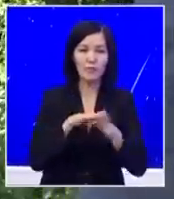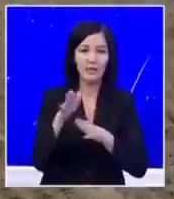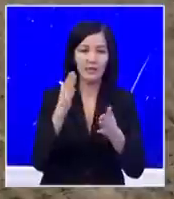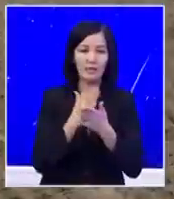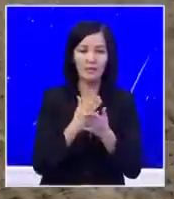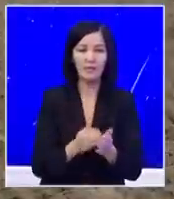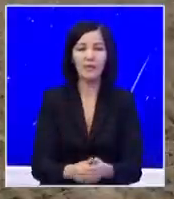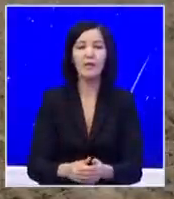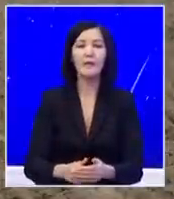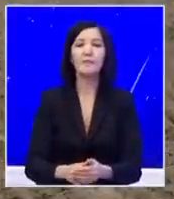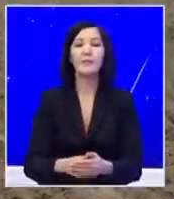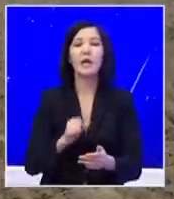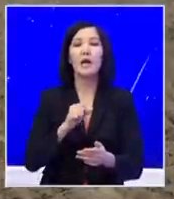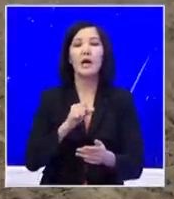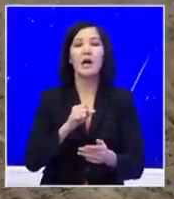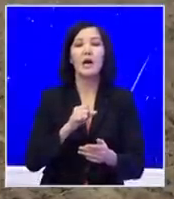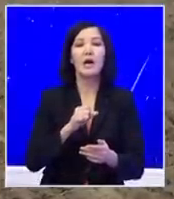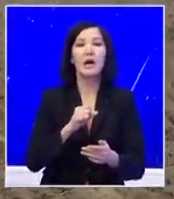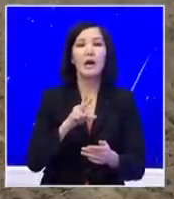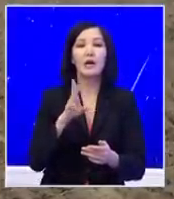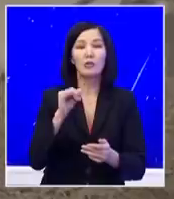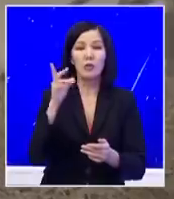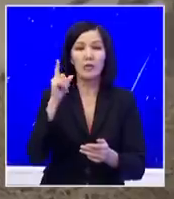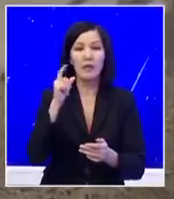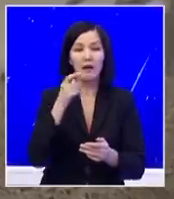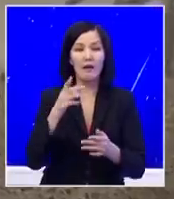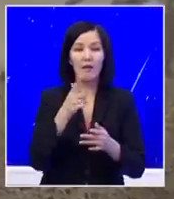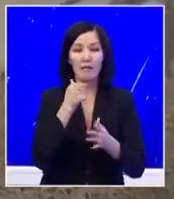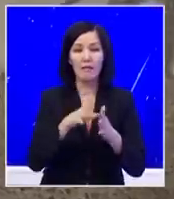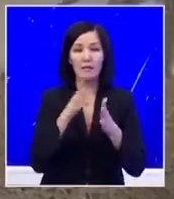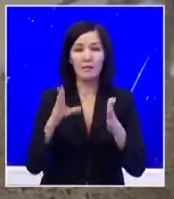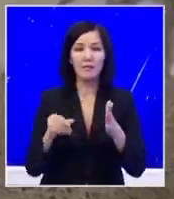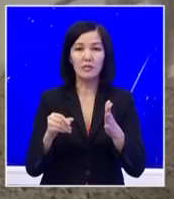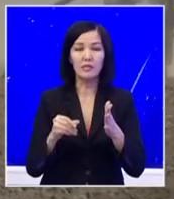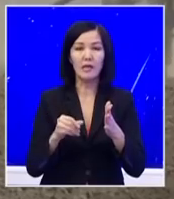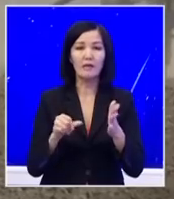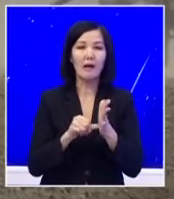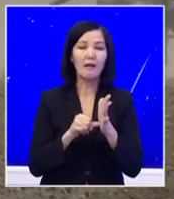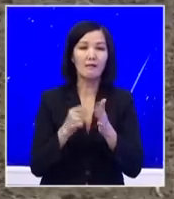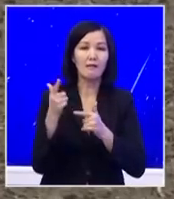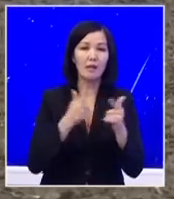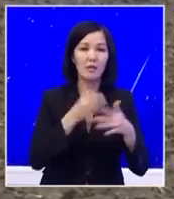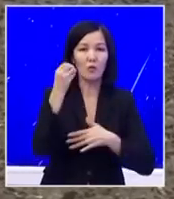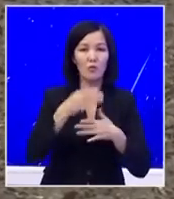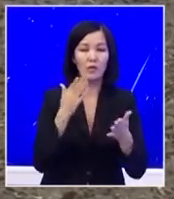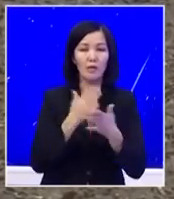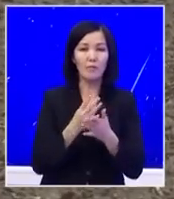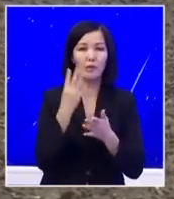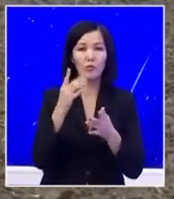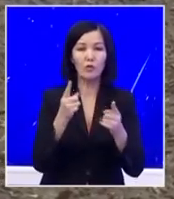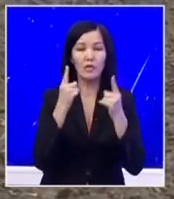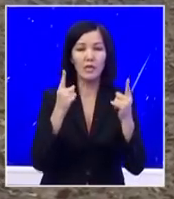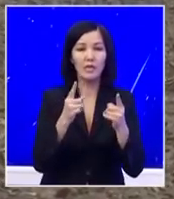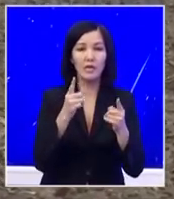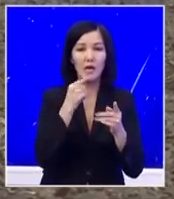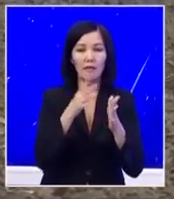жатыр. Айта кетейік, Ақсу ауданда қант қызылшасын себумен айналысатын 6 сервистік орталық бар. Сондай ақ тағы 4 ірі шаруа қожалық тәтті